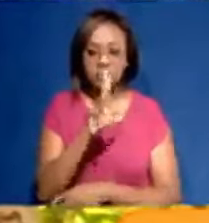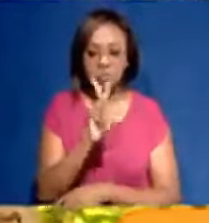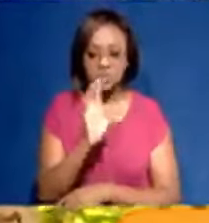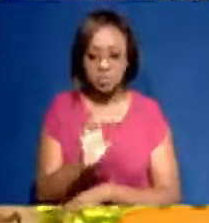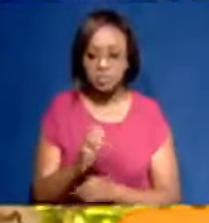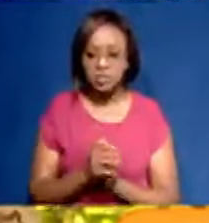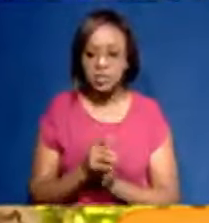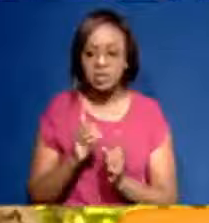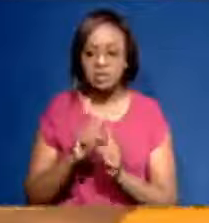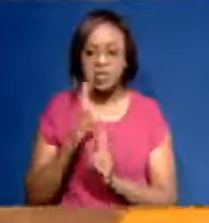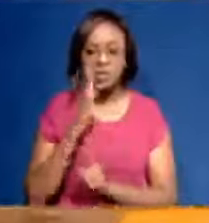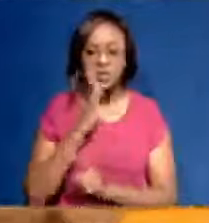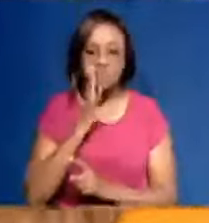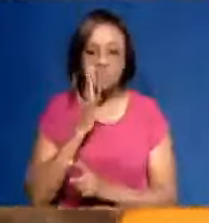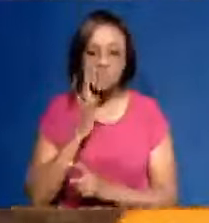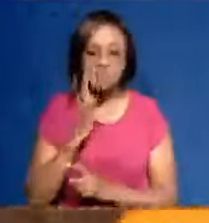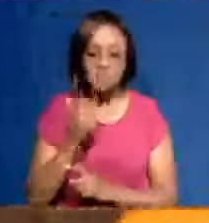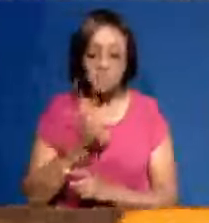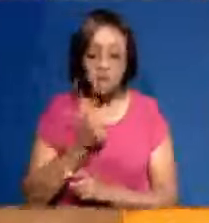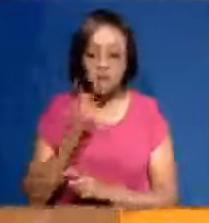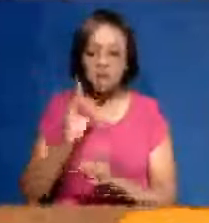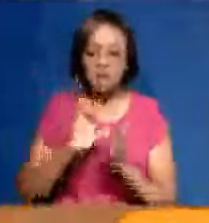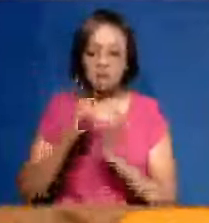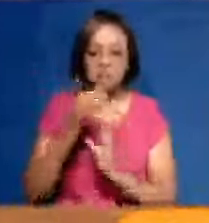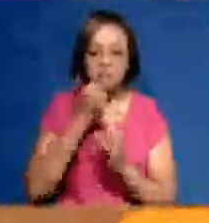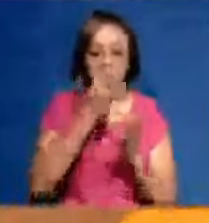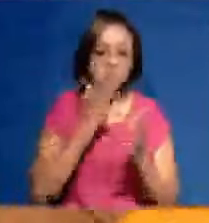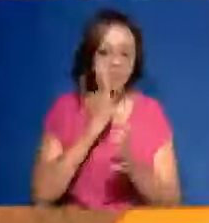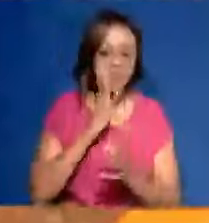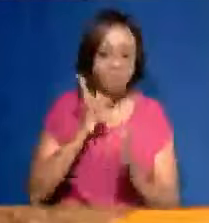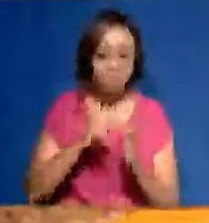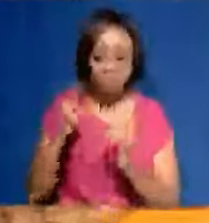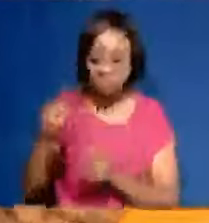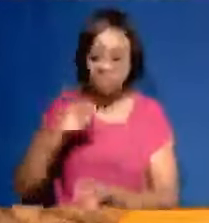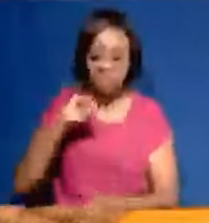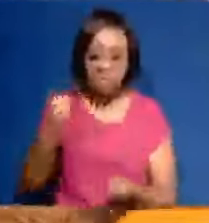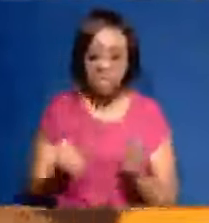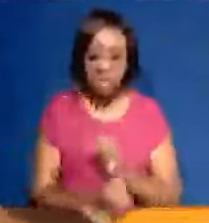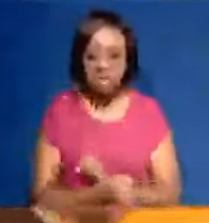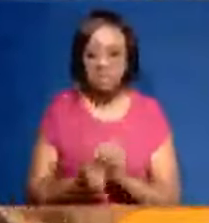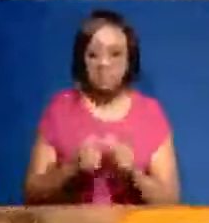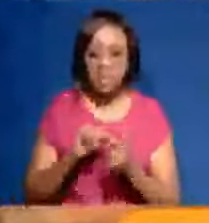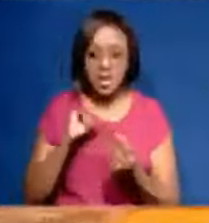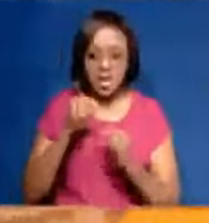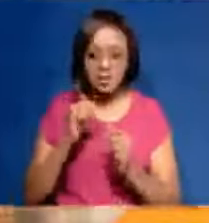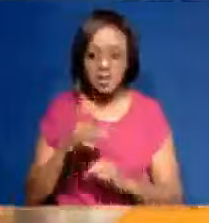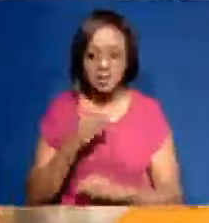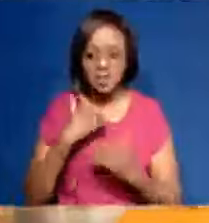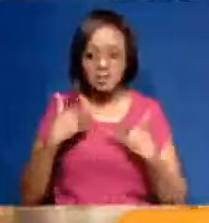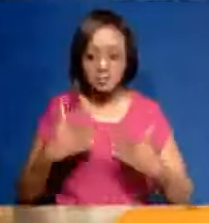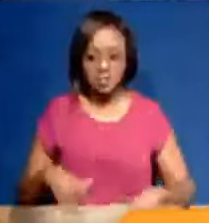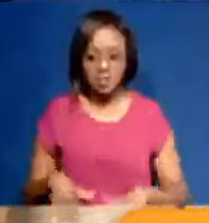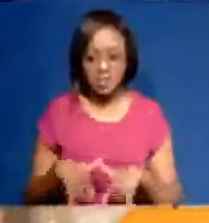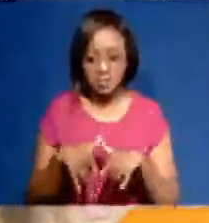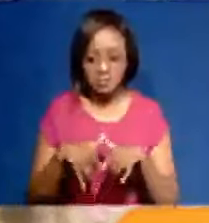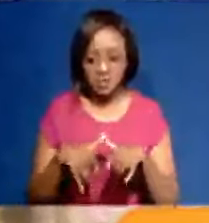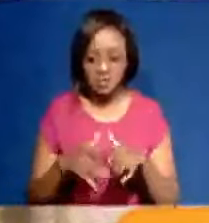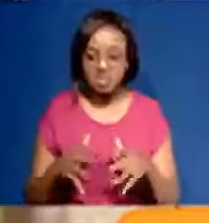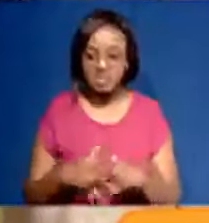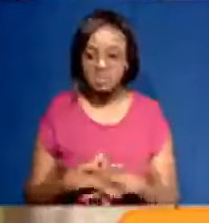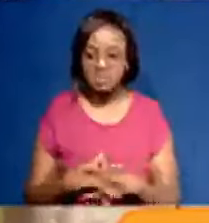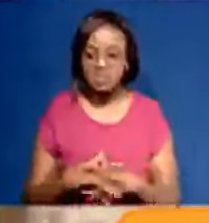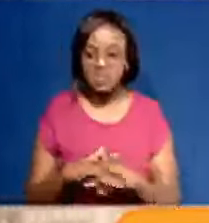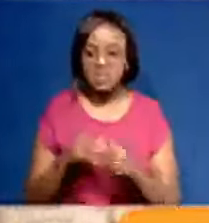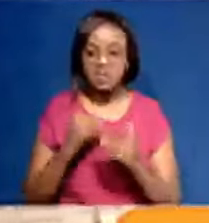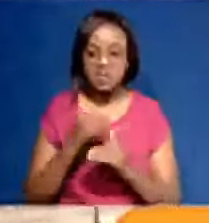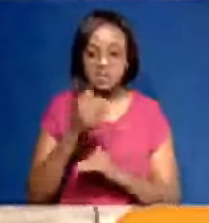baadaye aliripoti kubakwa na mhubiri huyo na kuachwa akiwa na majeraha mabaya katika sehemu zake za siri. Aidha, baada ya kitendo